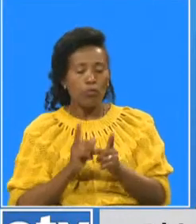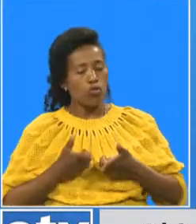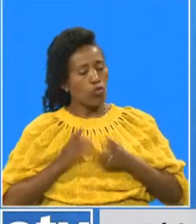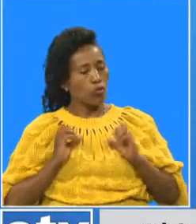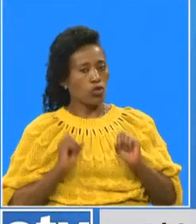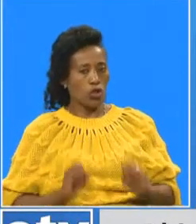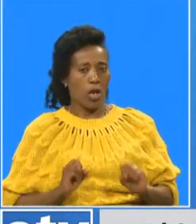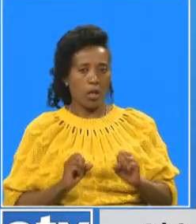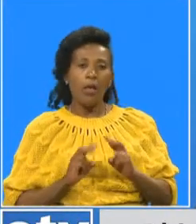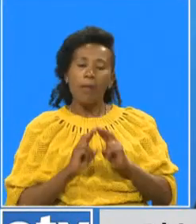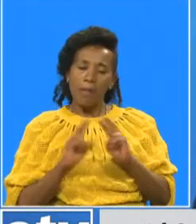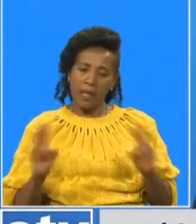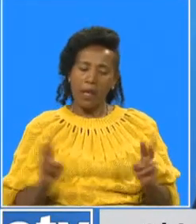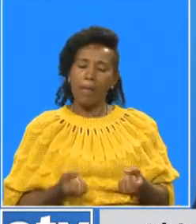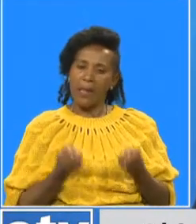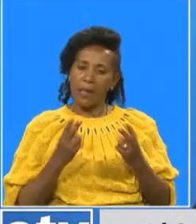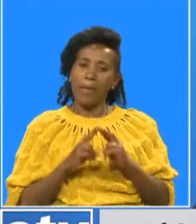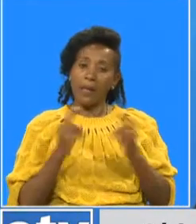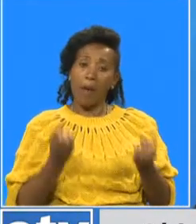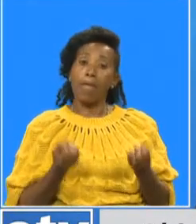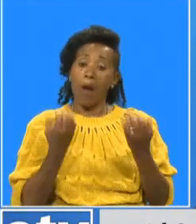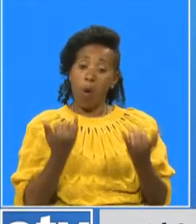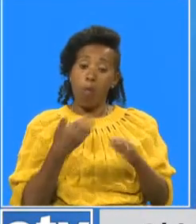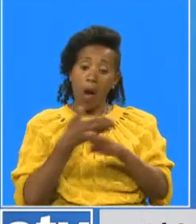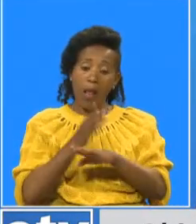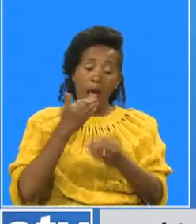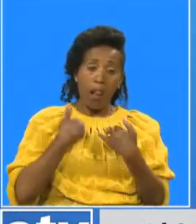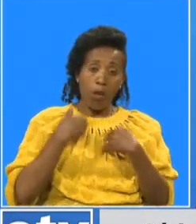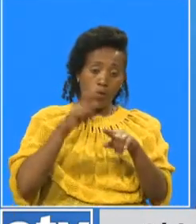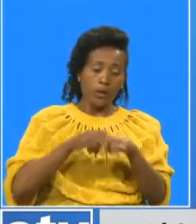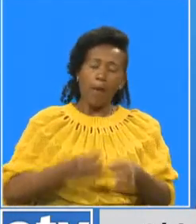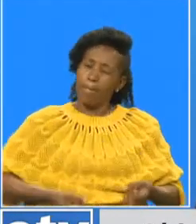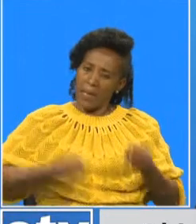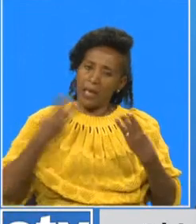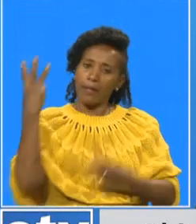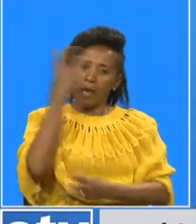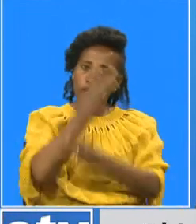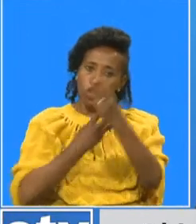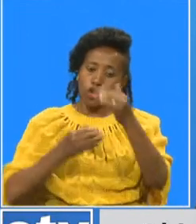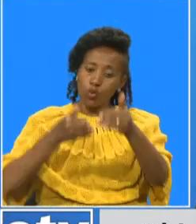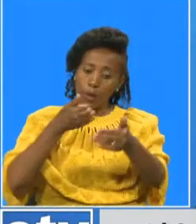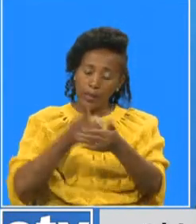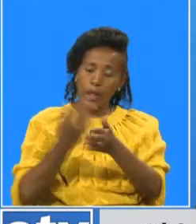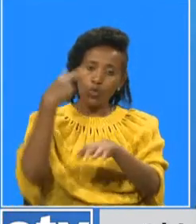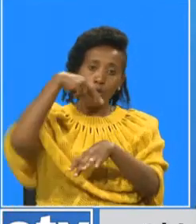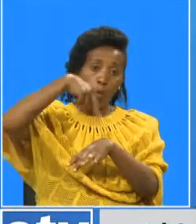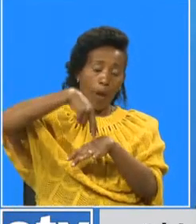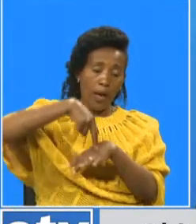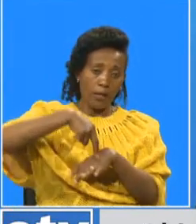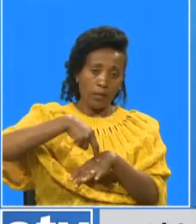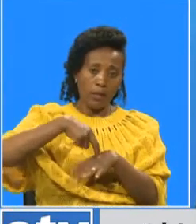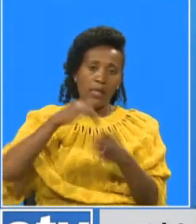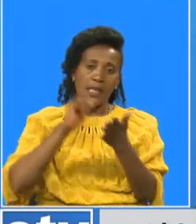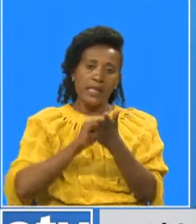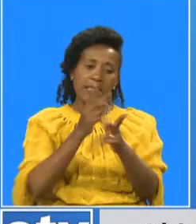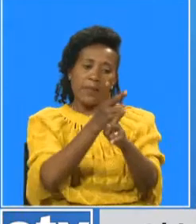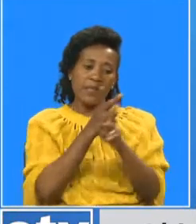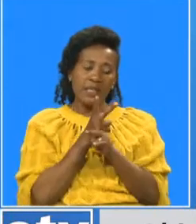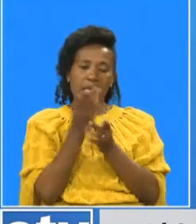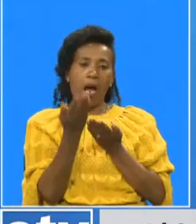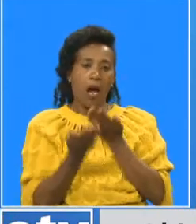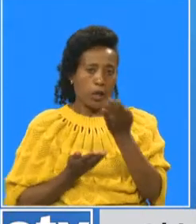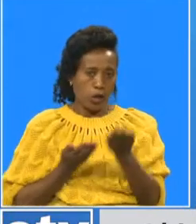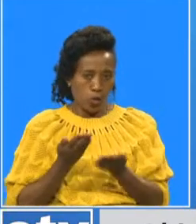ይችላሉ በጣም በርካታ ግን ካሁን በኋላ ላለው ጊዜ ደግሞ በርካታ ችግሩ የሚደርስባቸው ተቋማት የዚህ የብድር